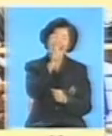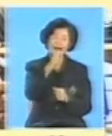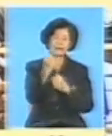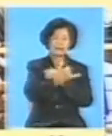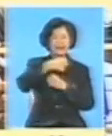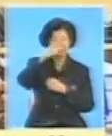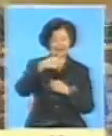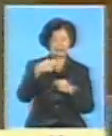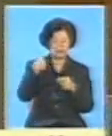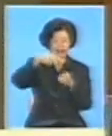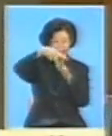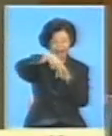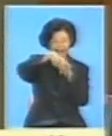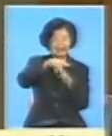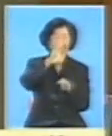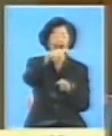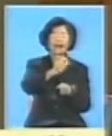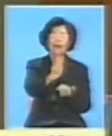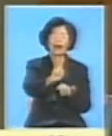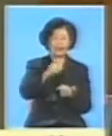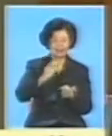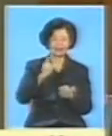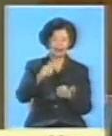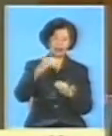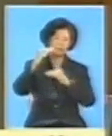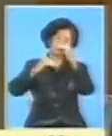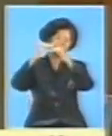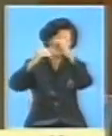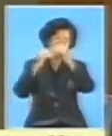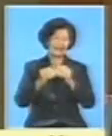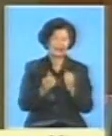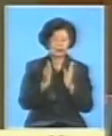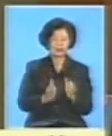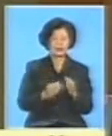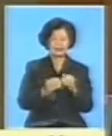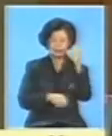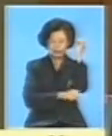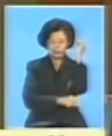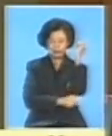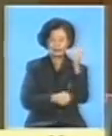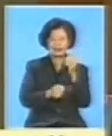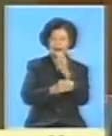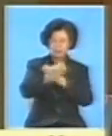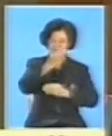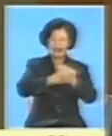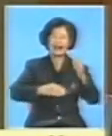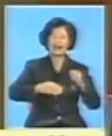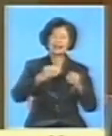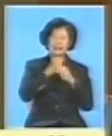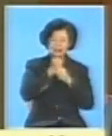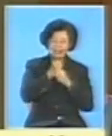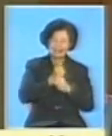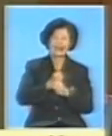ปล่านะต้องพัฒนาให้หมดนะครับช่วยเหลือประชาชนชีวิตผู้ได้โอกาสผู้พิการสูงอายุสตรีเด็กคนช